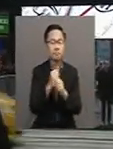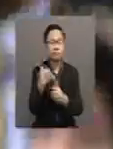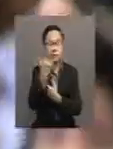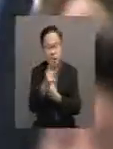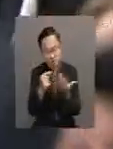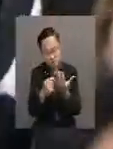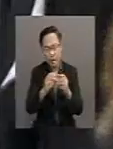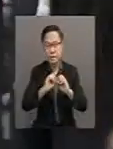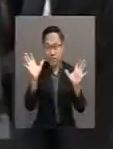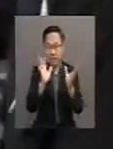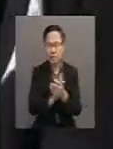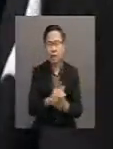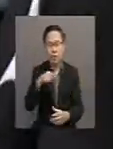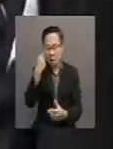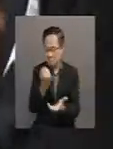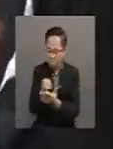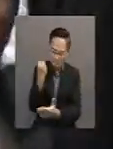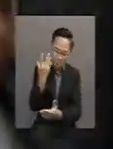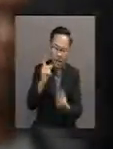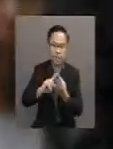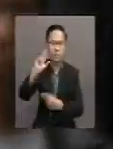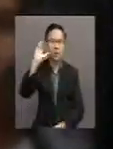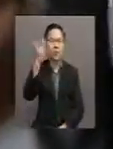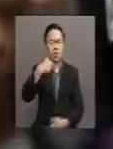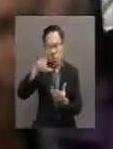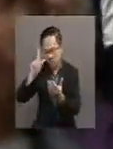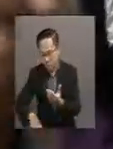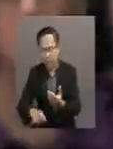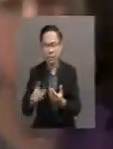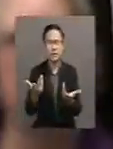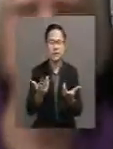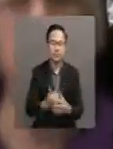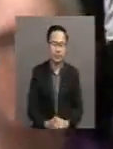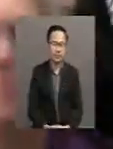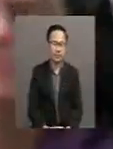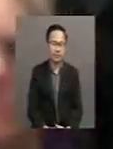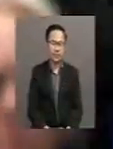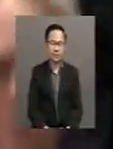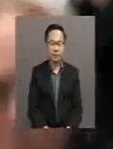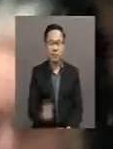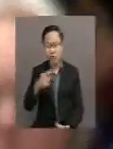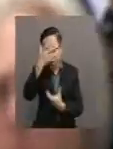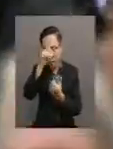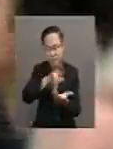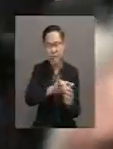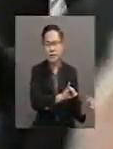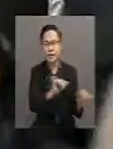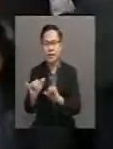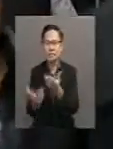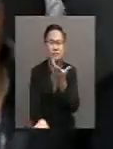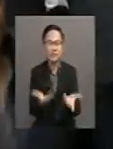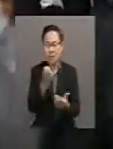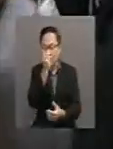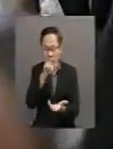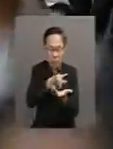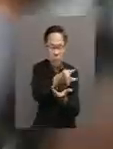หรือว่าเมืองที่มีค่าของชีพนะคะสูงที่สุดและก็ต่ำที่สุดค่ะเผื่อคุณผู้ชมนะคะจะดูแล้วเนี่ย